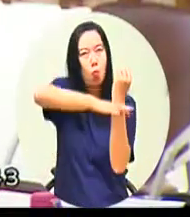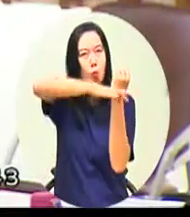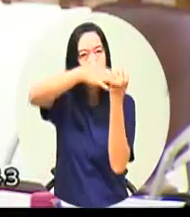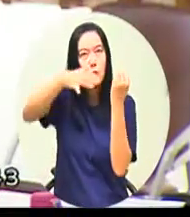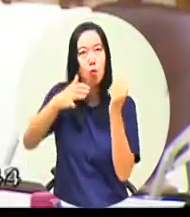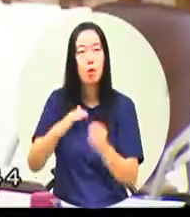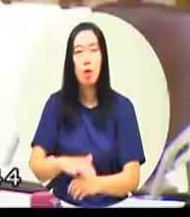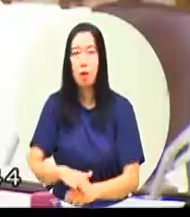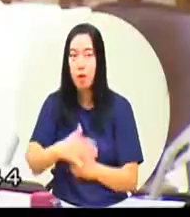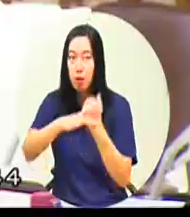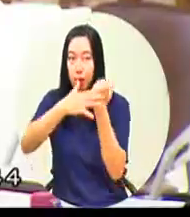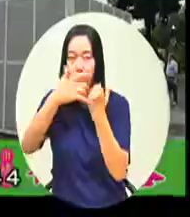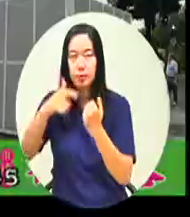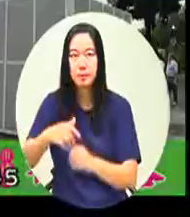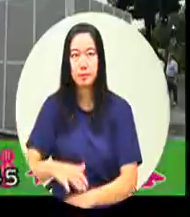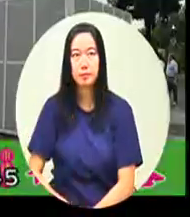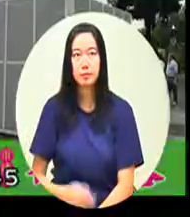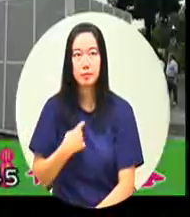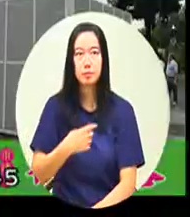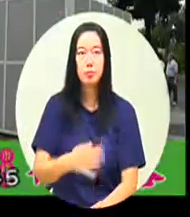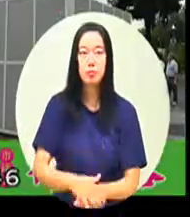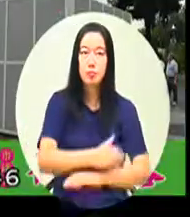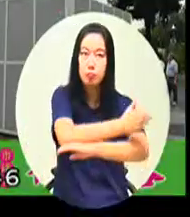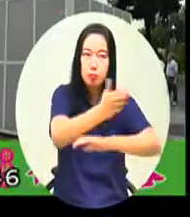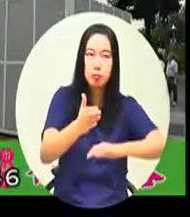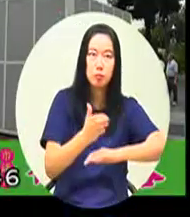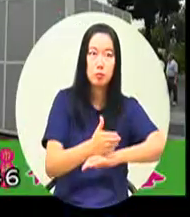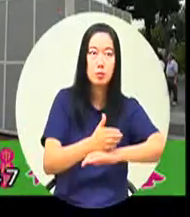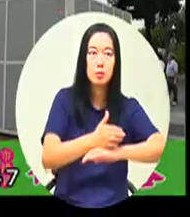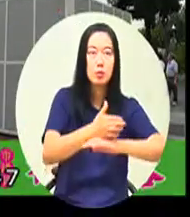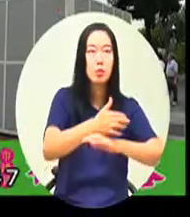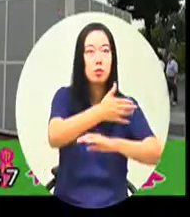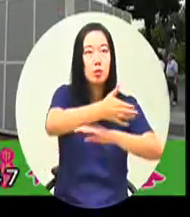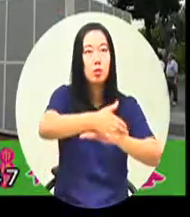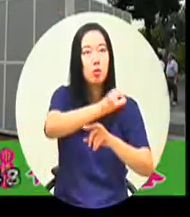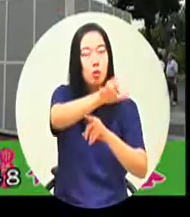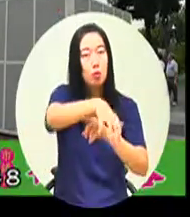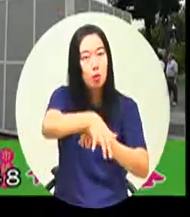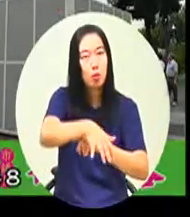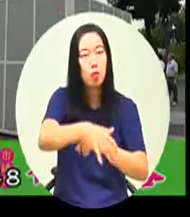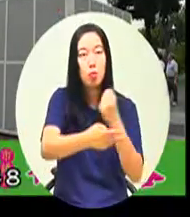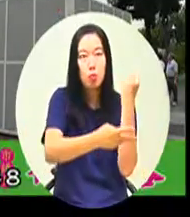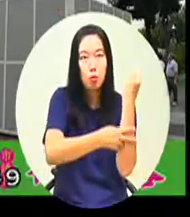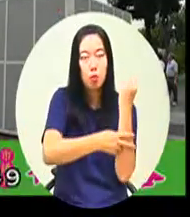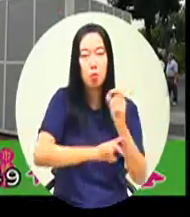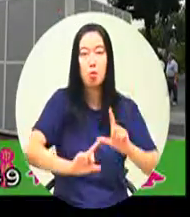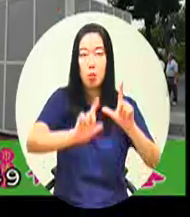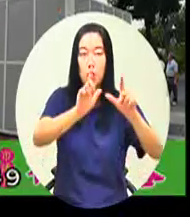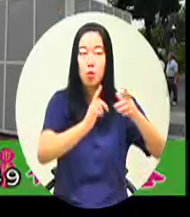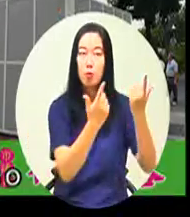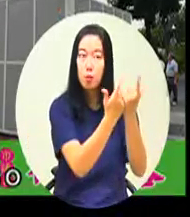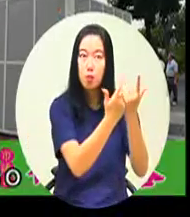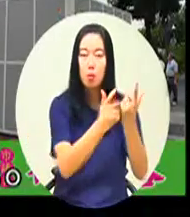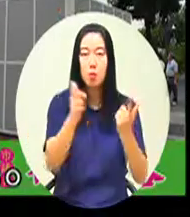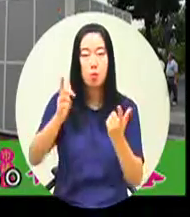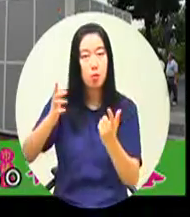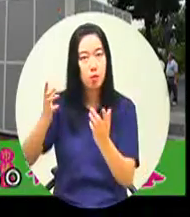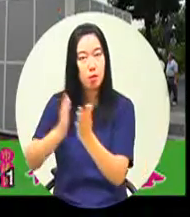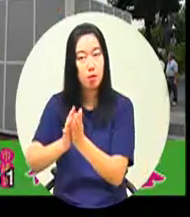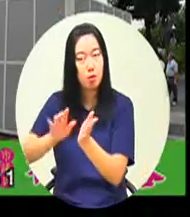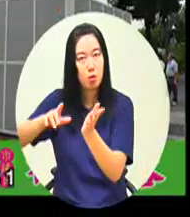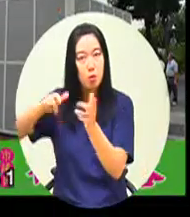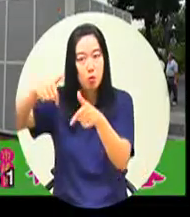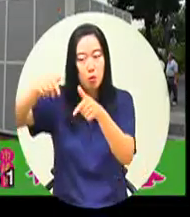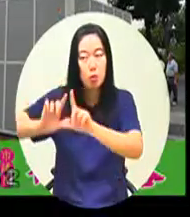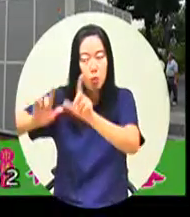里镇新桥以北。前镇和以东早年也是每逢